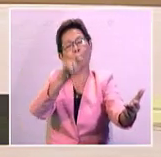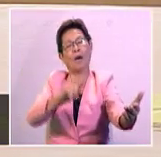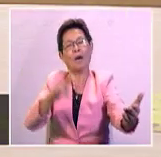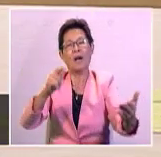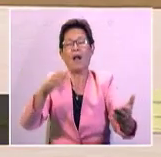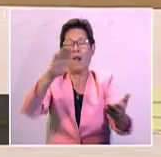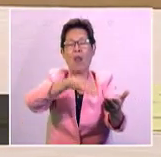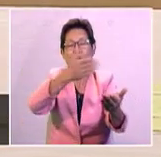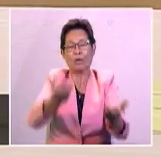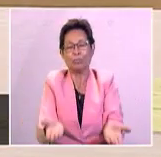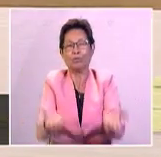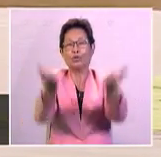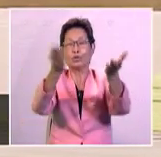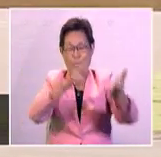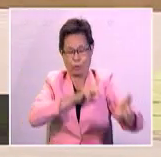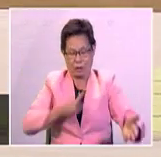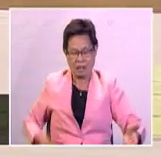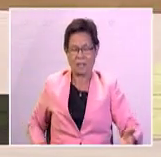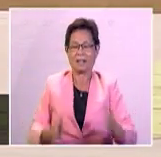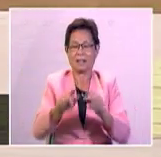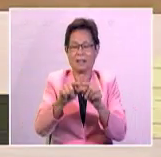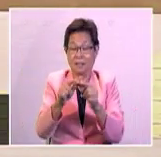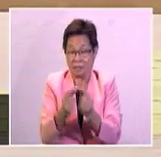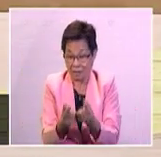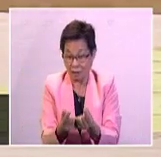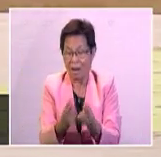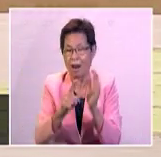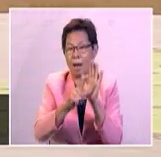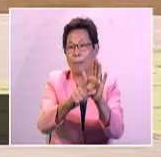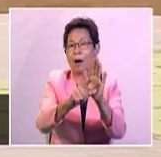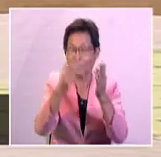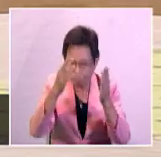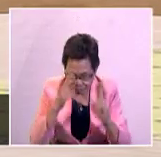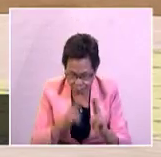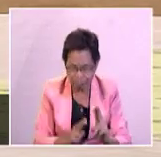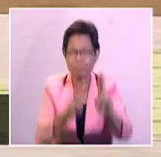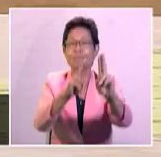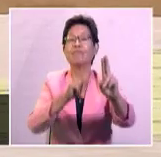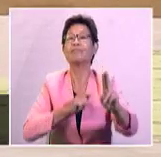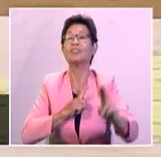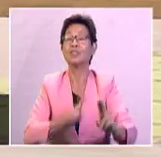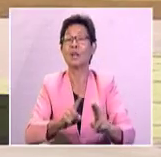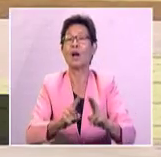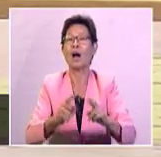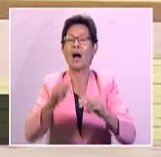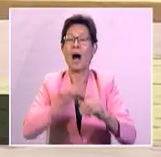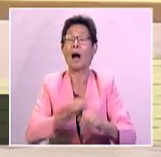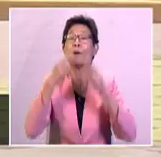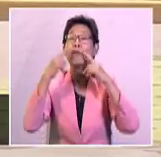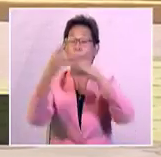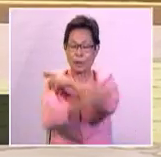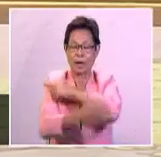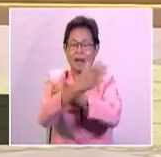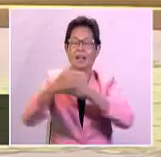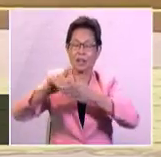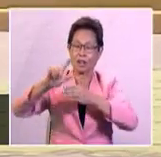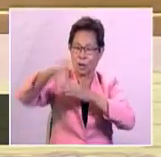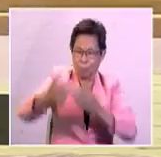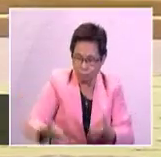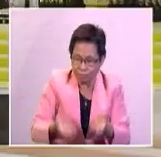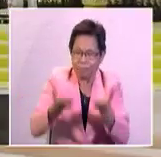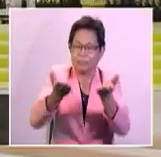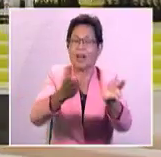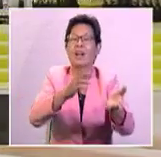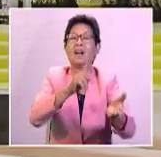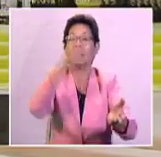Duli. Naskah Al-Quran yang merupakan lambang kemuliaan Islam sebagai agama rasmi negara kemudiannya disembahkan Datuk